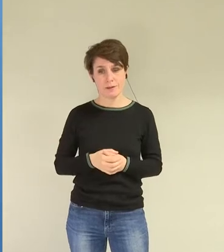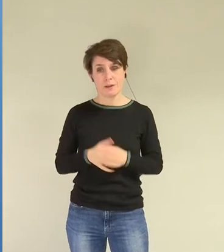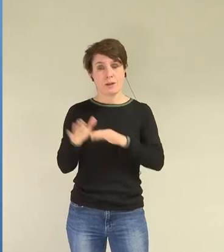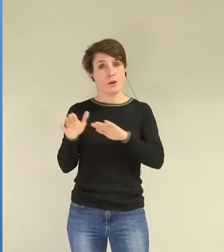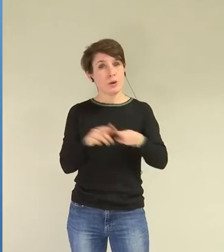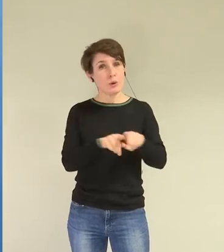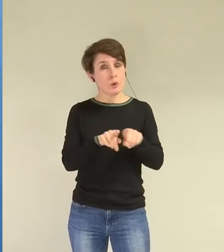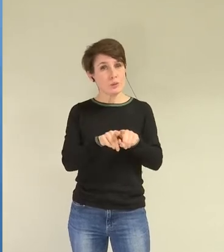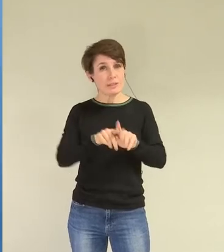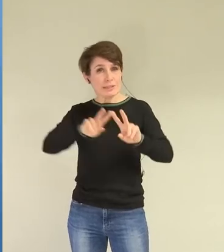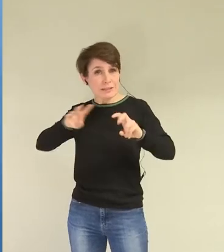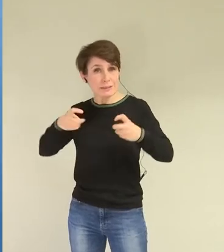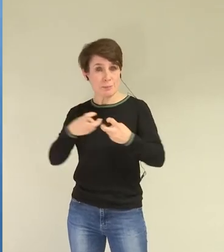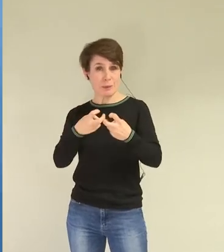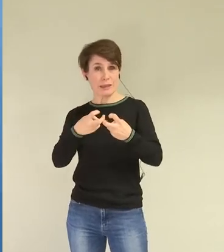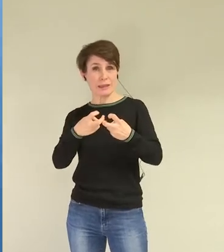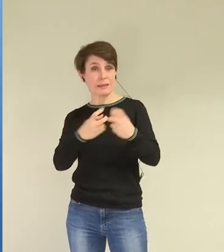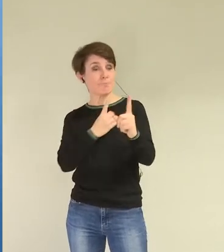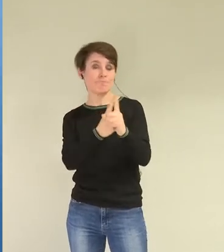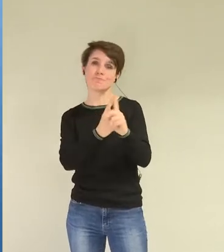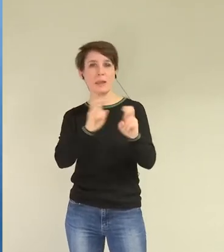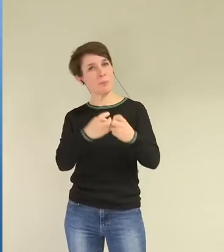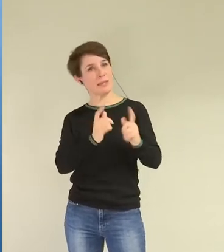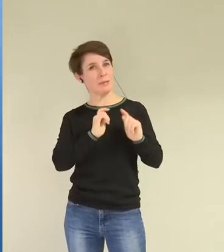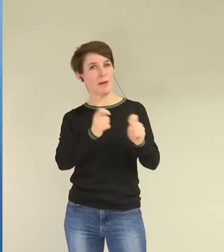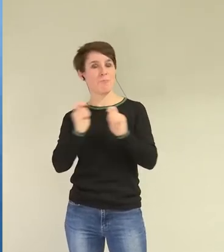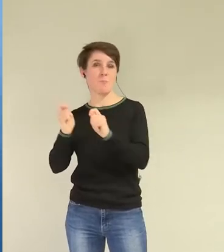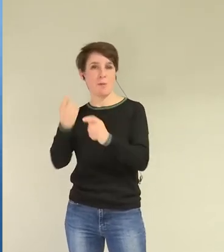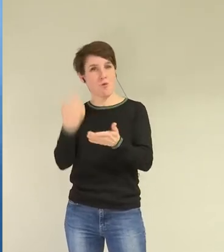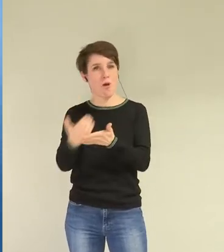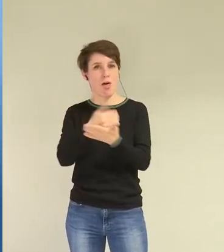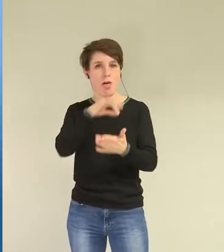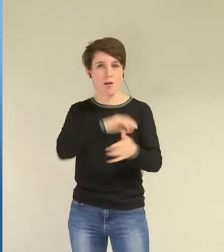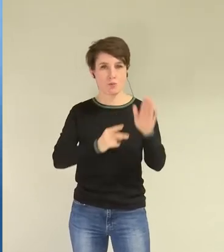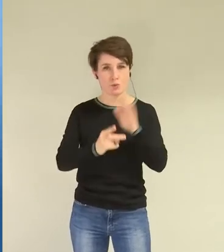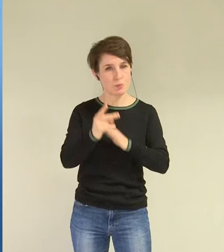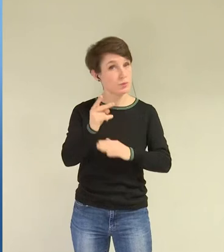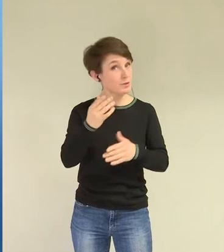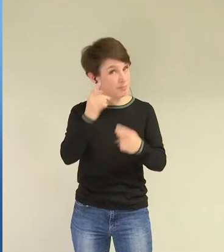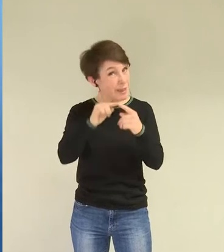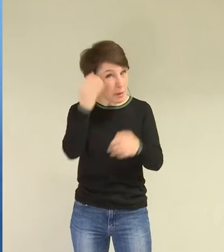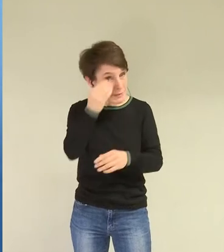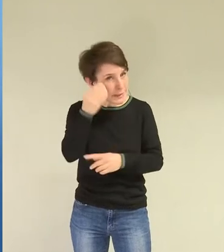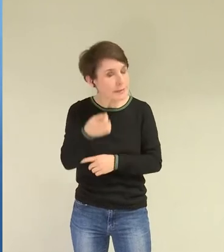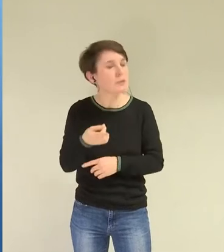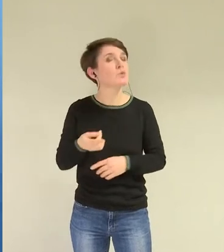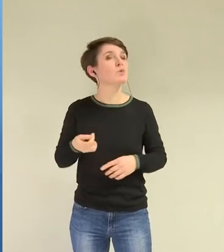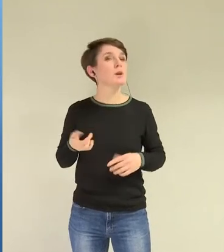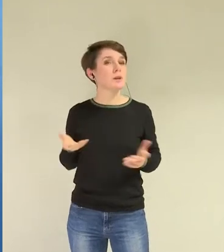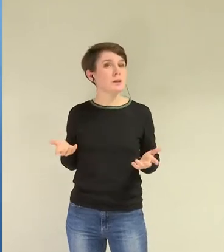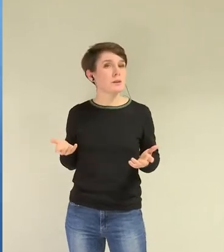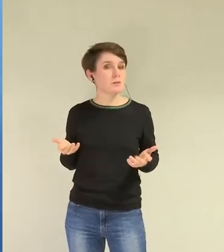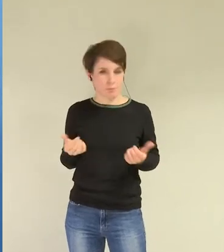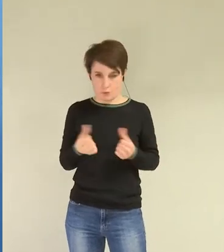à l'acte qui pointe le bout du nez dans la psychiatrie également et cette nécessité impérieuse de redonner des conditions